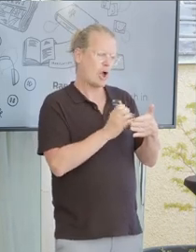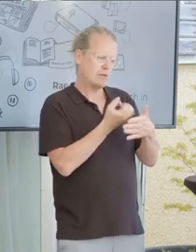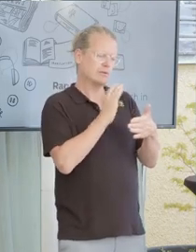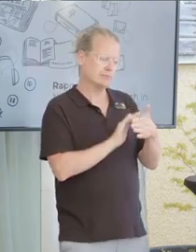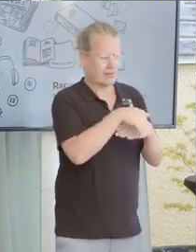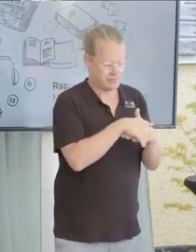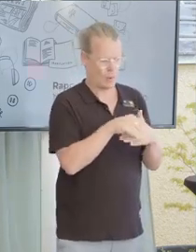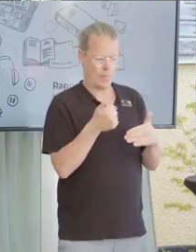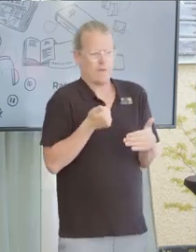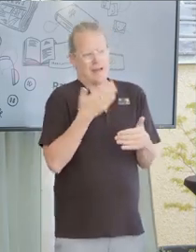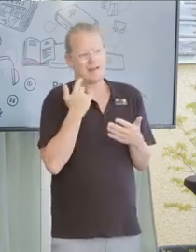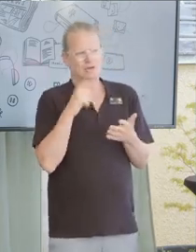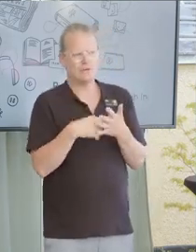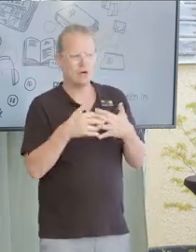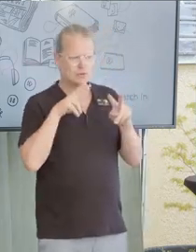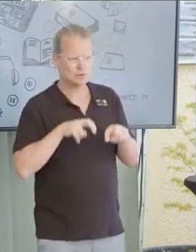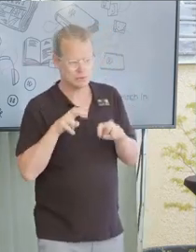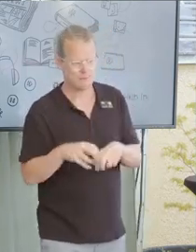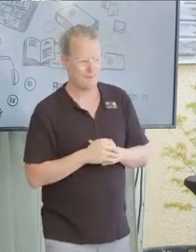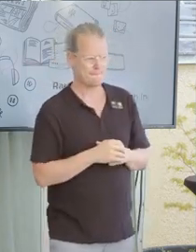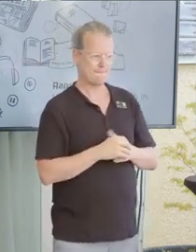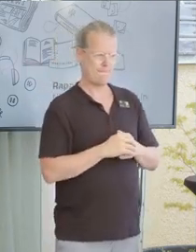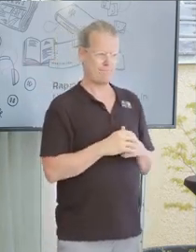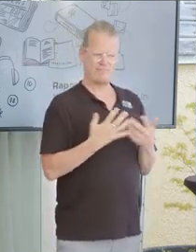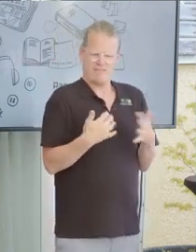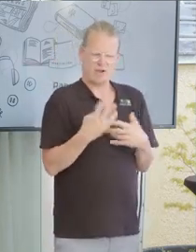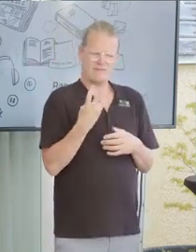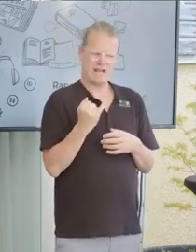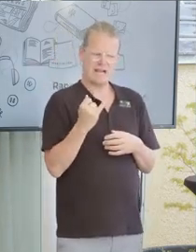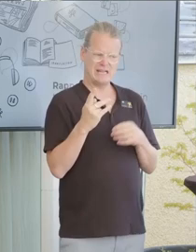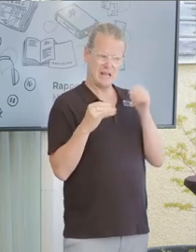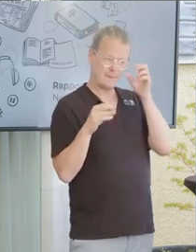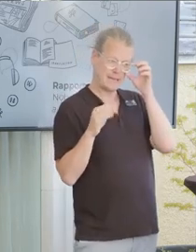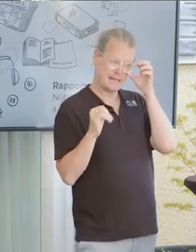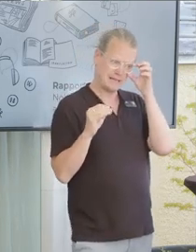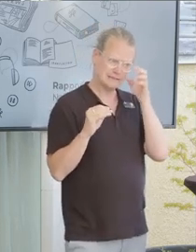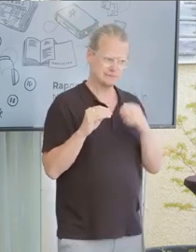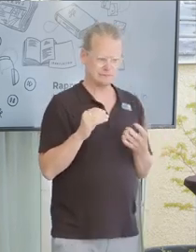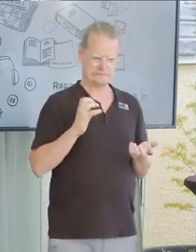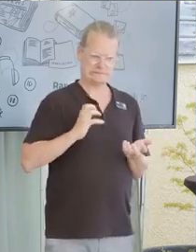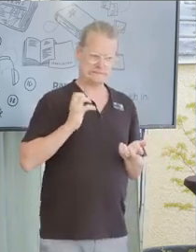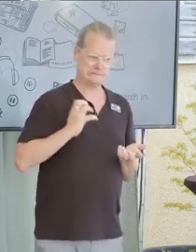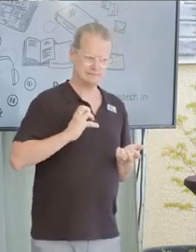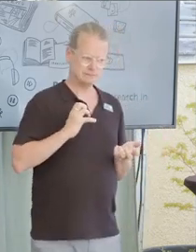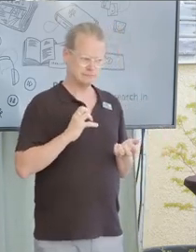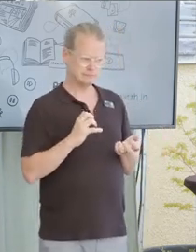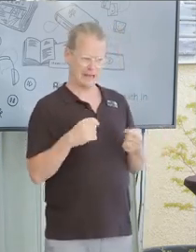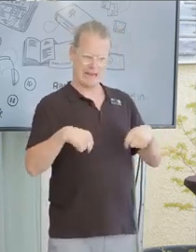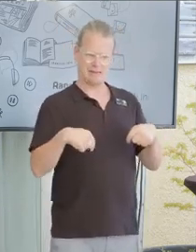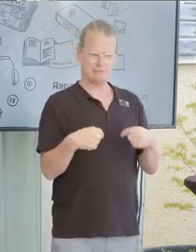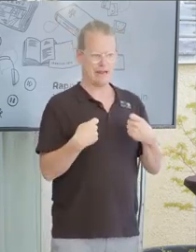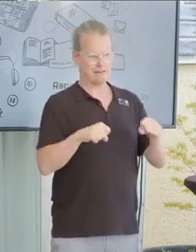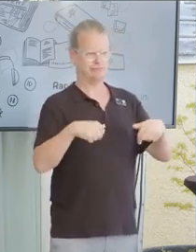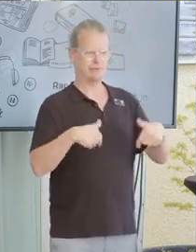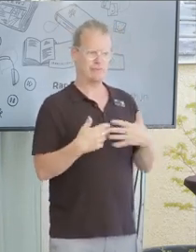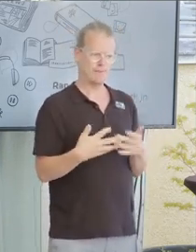Varför är Wikimedia intresserad av det här? Varför är det ni som arrangerar det här seminariet? Varför är det vi som arrangerar det här seminariet? Men, alltså,